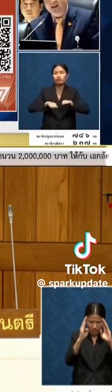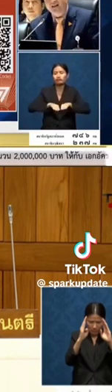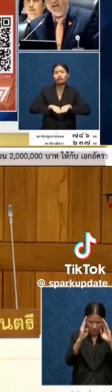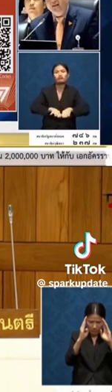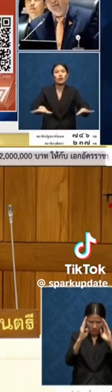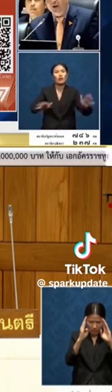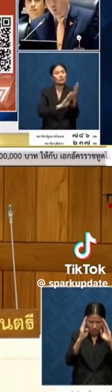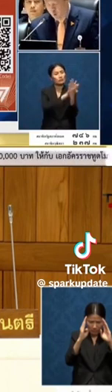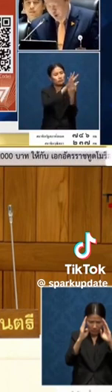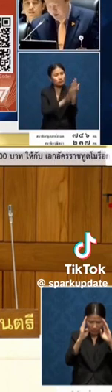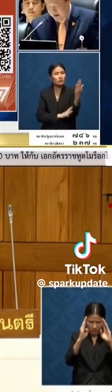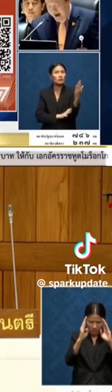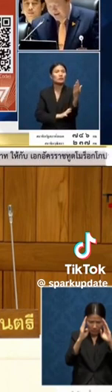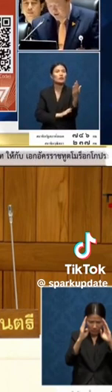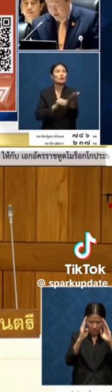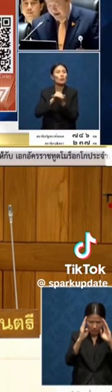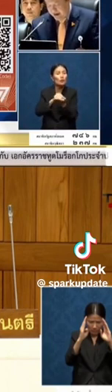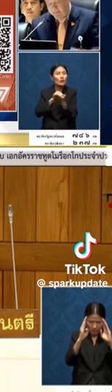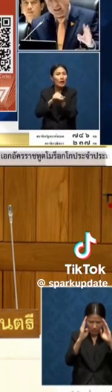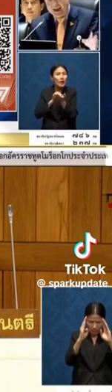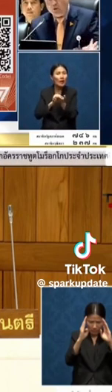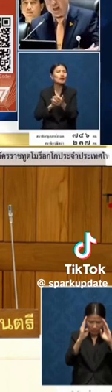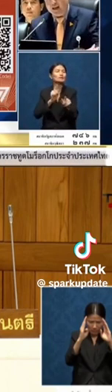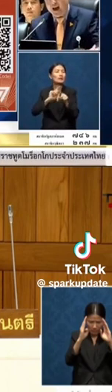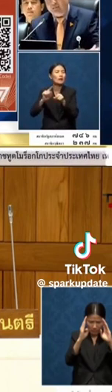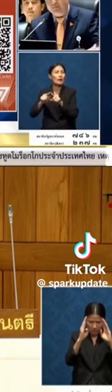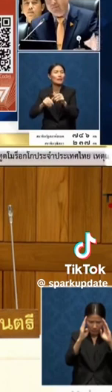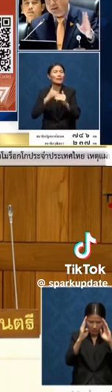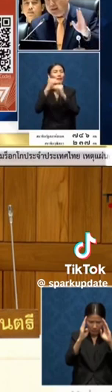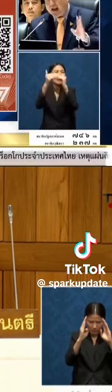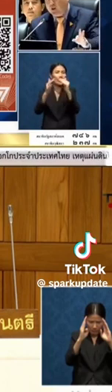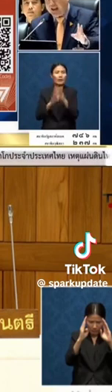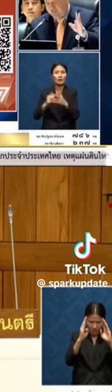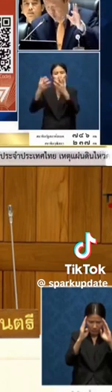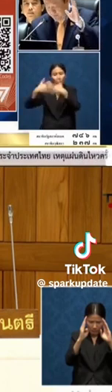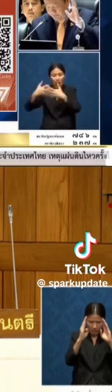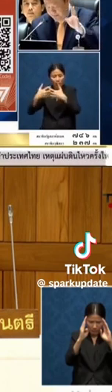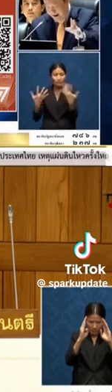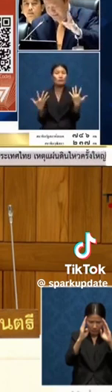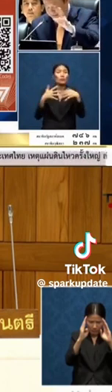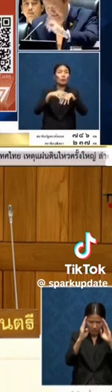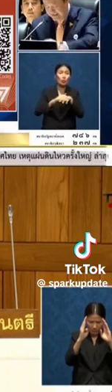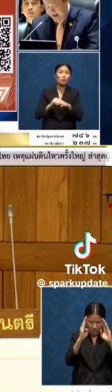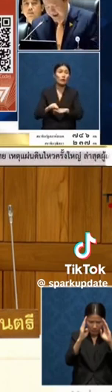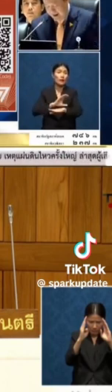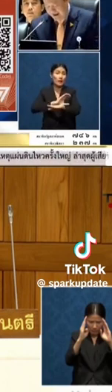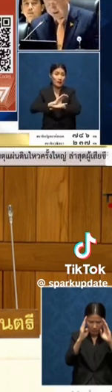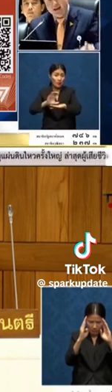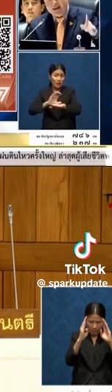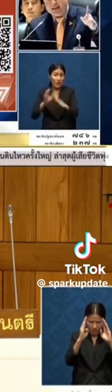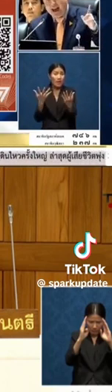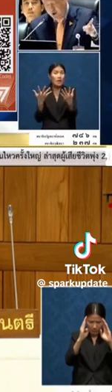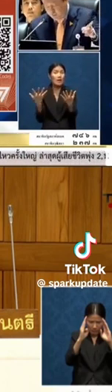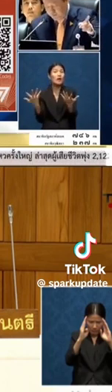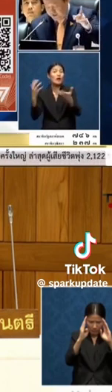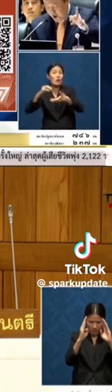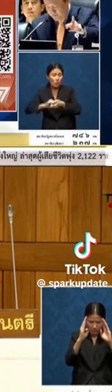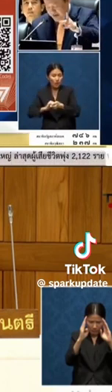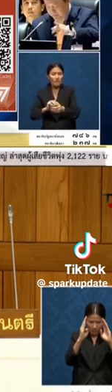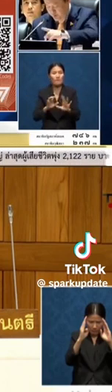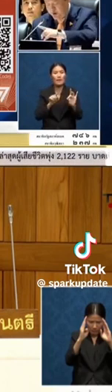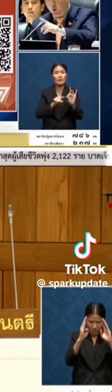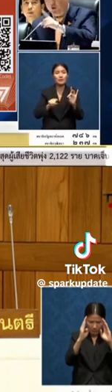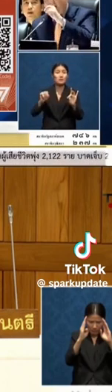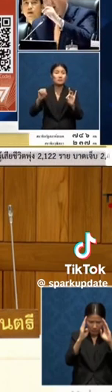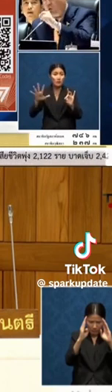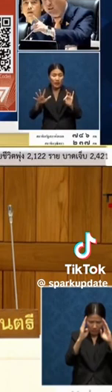ณะผนวกความต้องการเข้ากับการพัฒนาอุตสาหกรรมค่าโดยสารร่วม 8-45 บาทกระจายงบซ่อมและบ